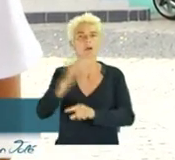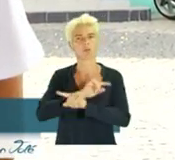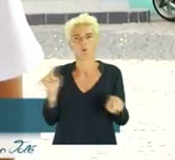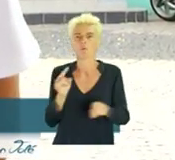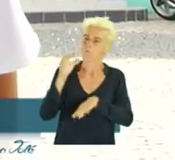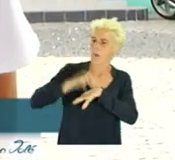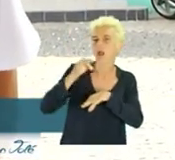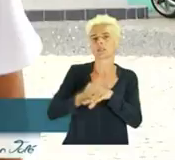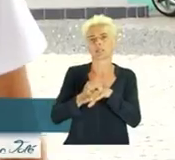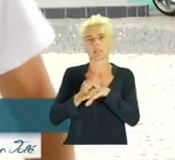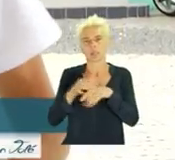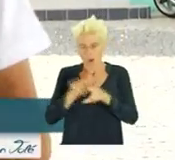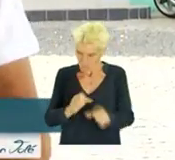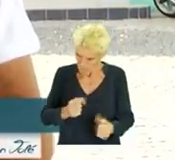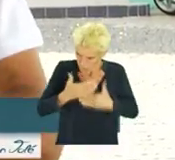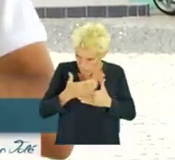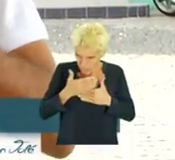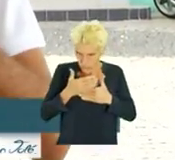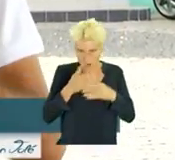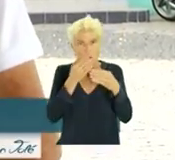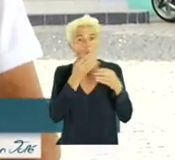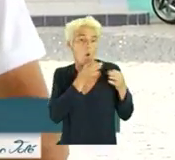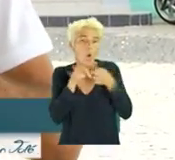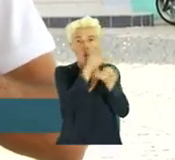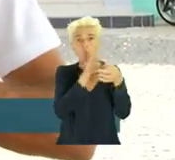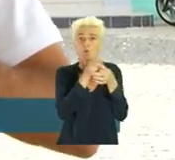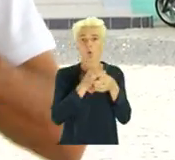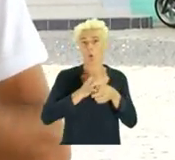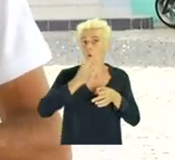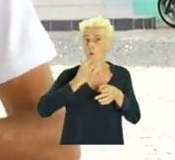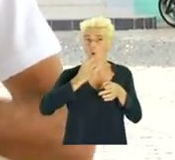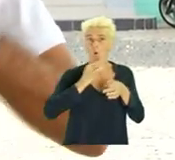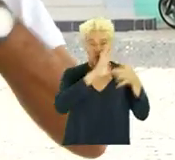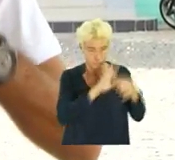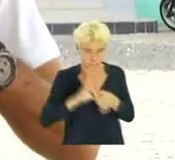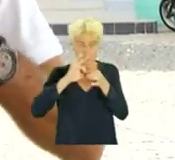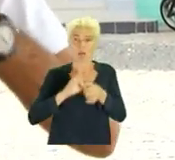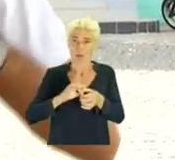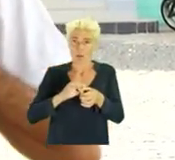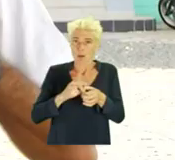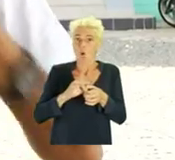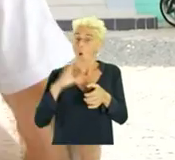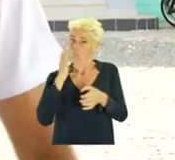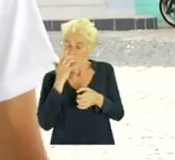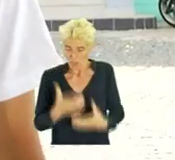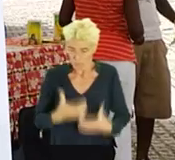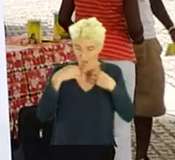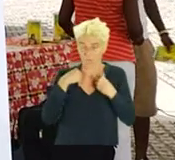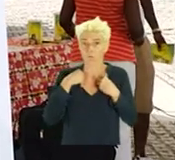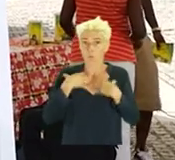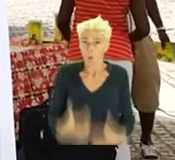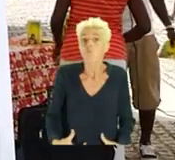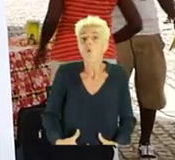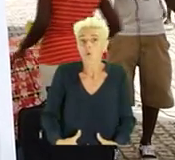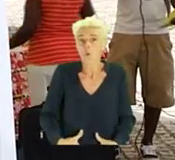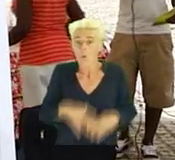C'est une maladie qui touche un des constituants du globule rouge, qui est la cellule qui va transporter l'oxygène des poumons vers les tissus.